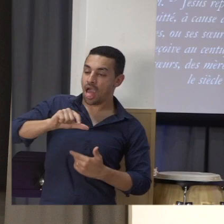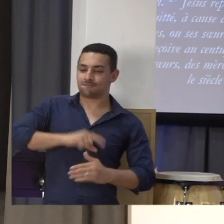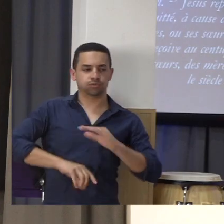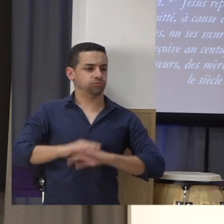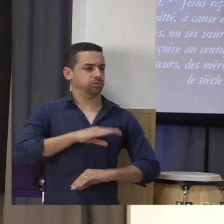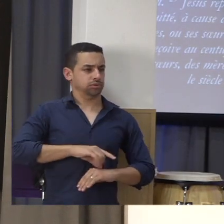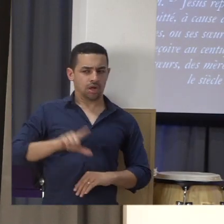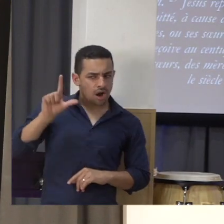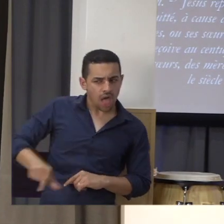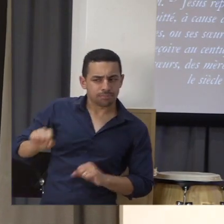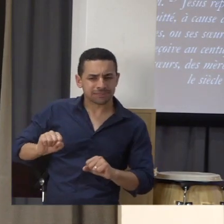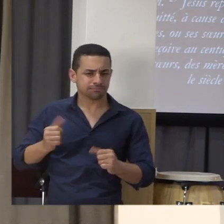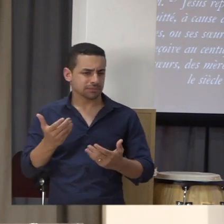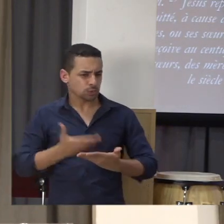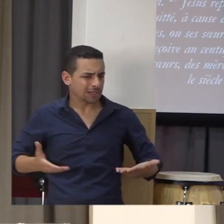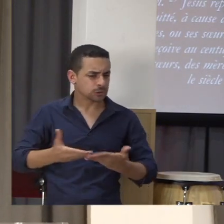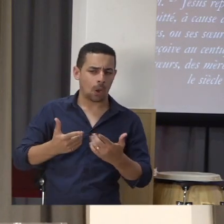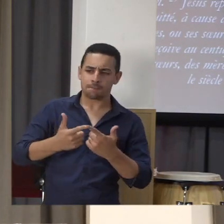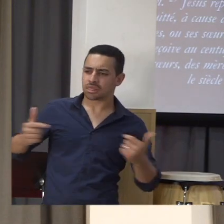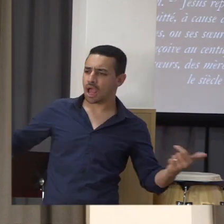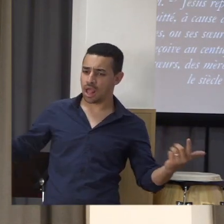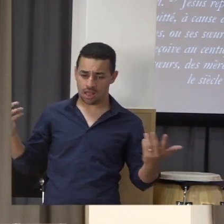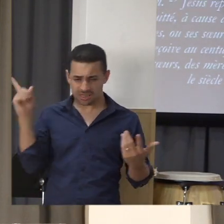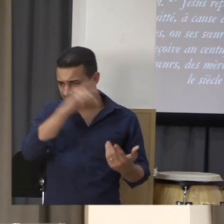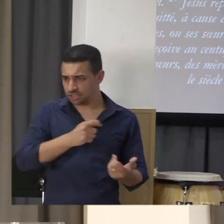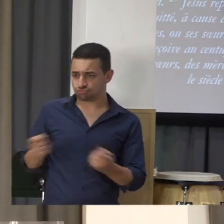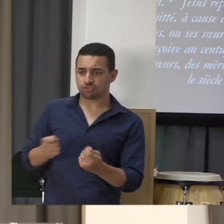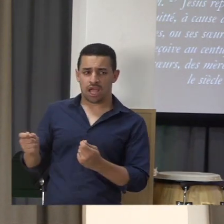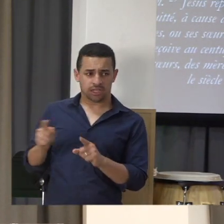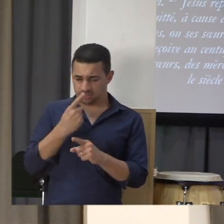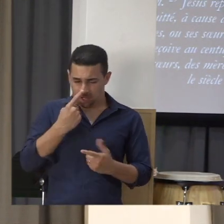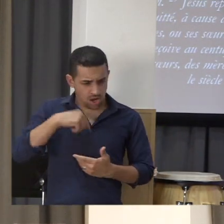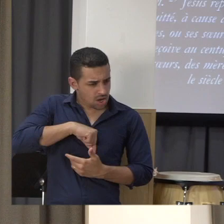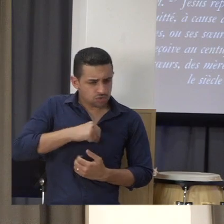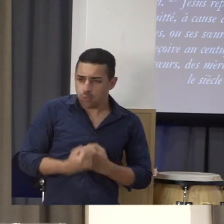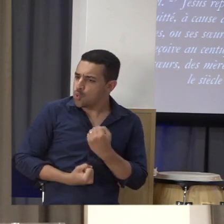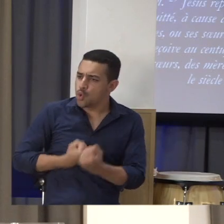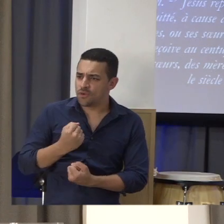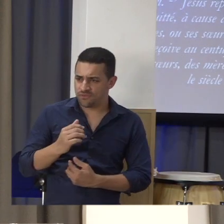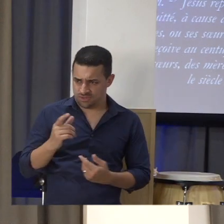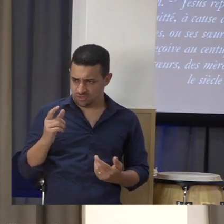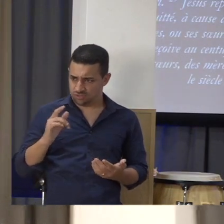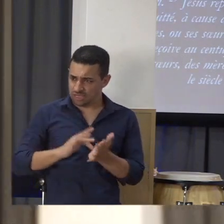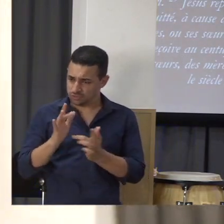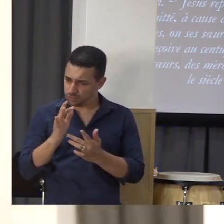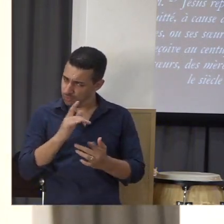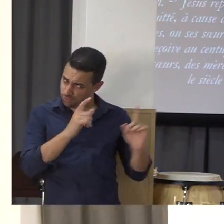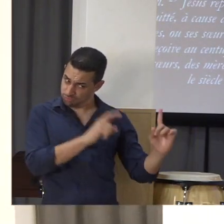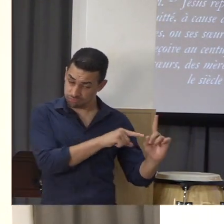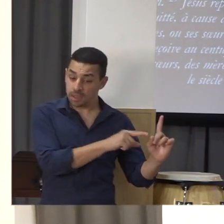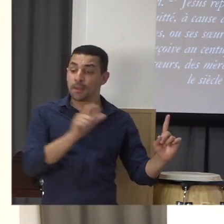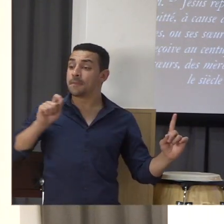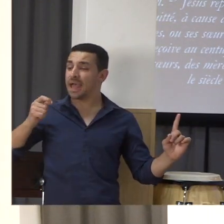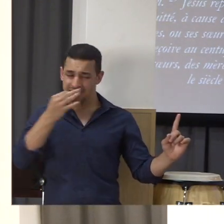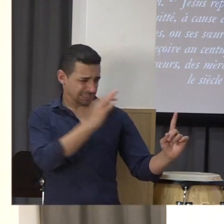De quelqu'un qui a peut-être une situation matérielle insolvable. C'est difficile, il a mal. Il dit à Jésus, nous avons